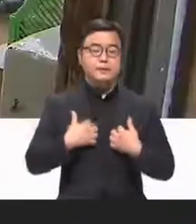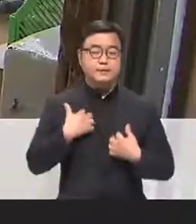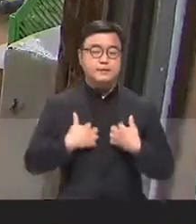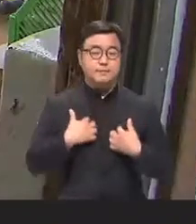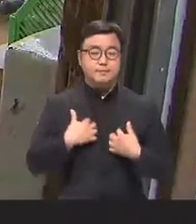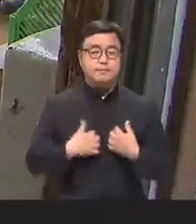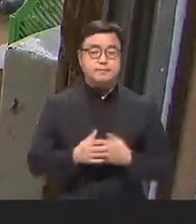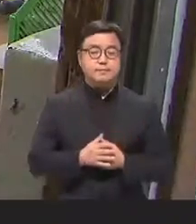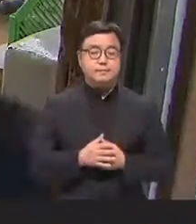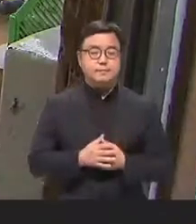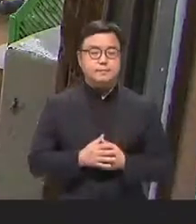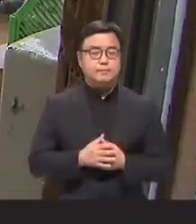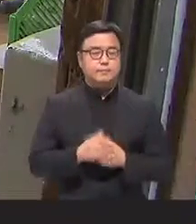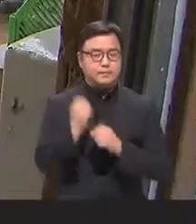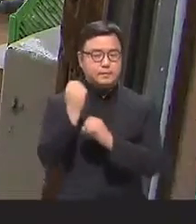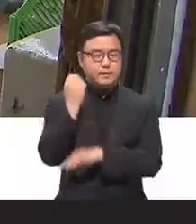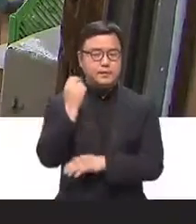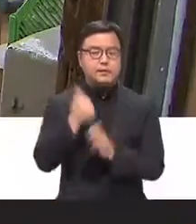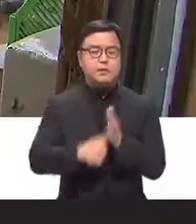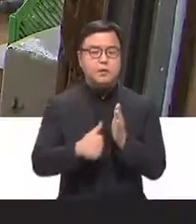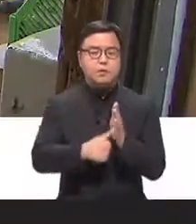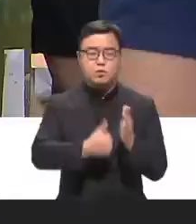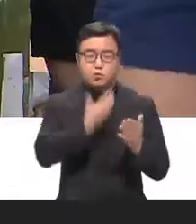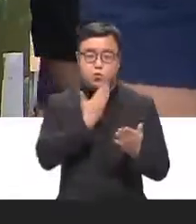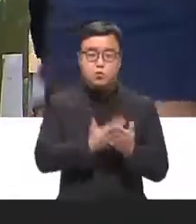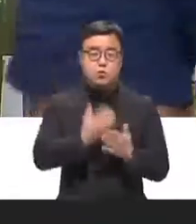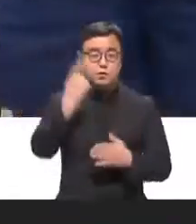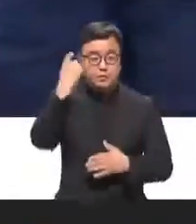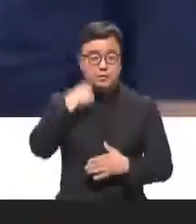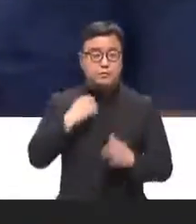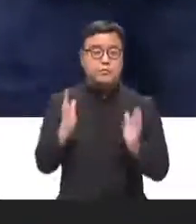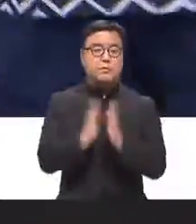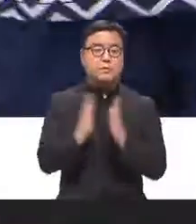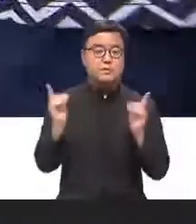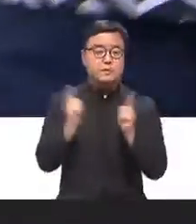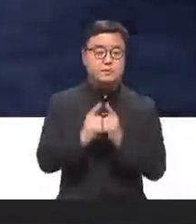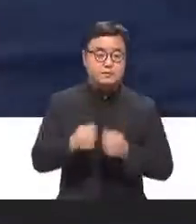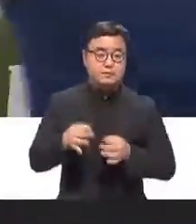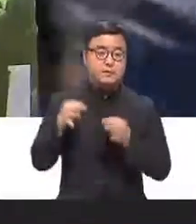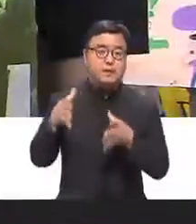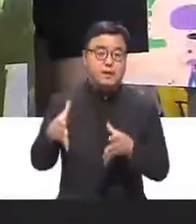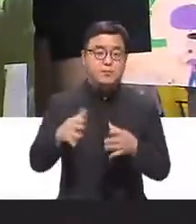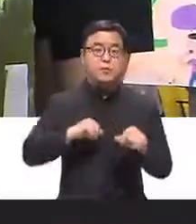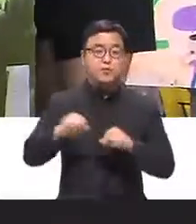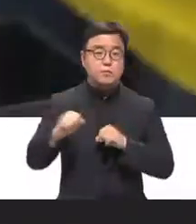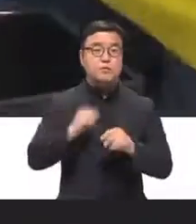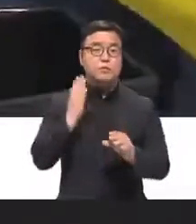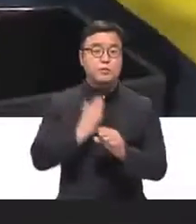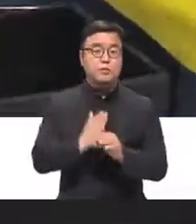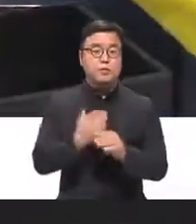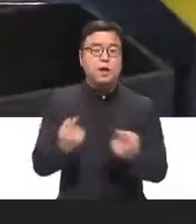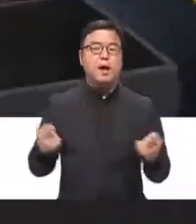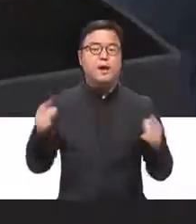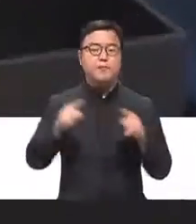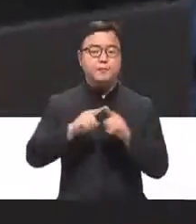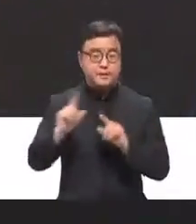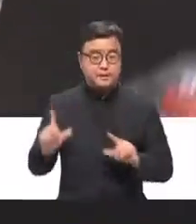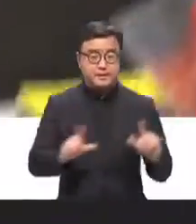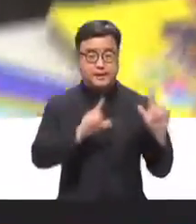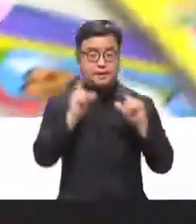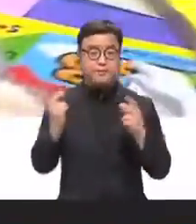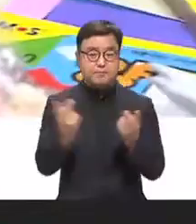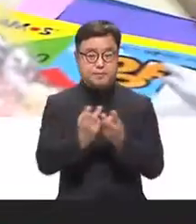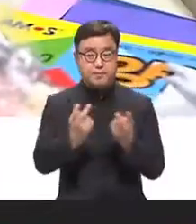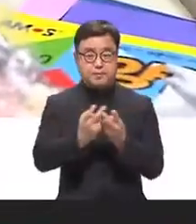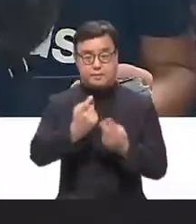재미있고 자원의 소중함을 느끼고 직접 기부를 실천하면서 더불어 살아가는 법을 배울 수 있는 특별한